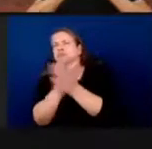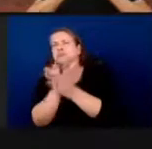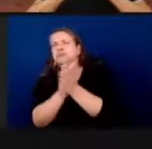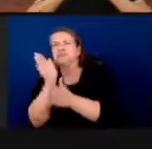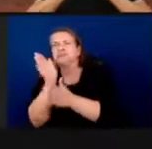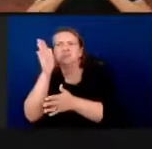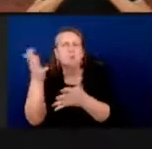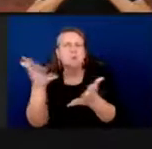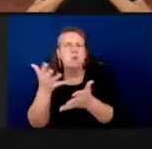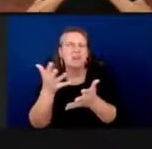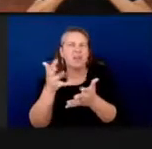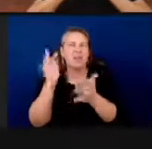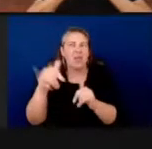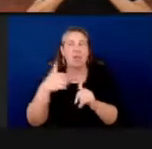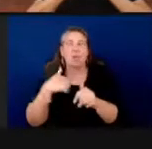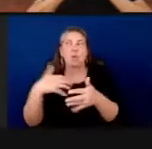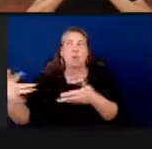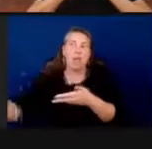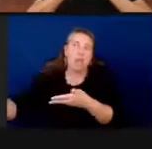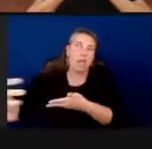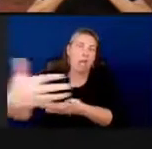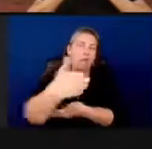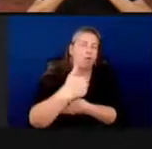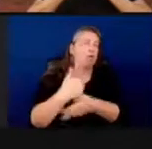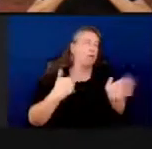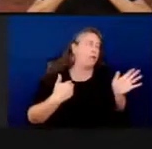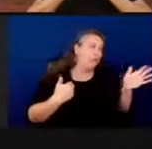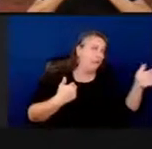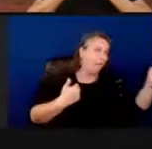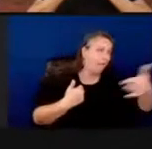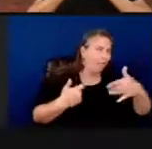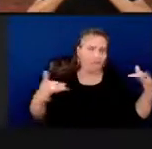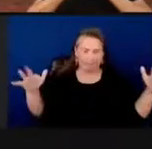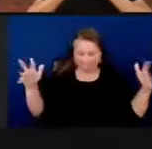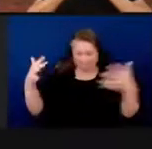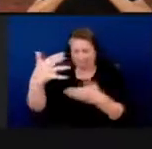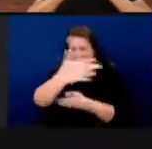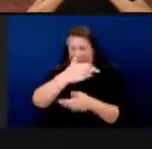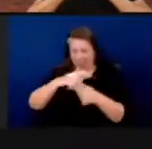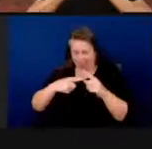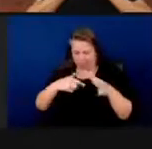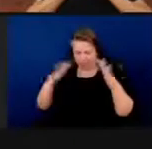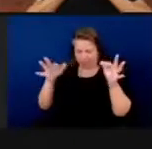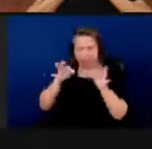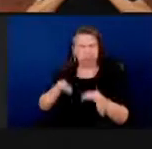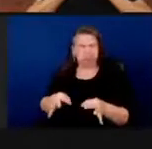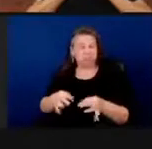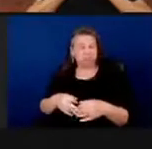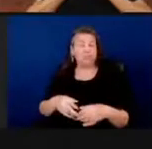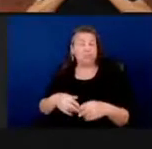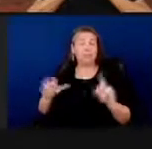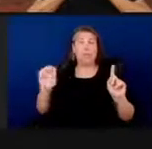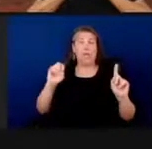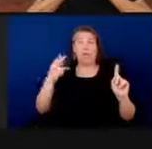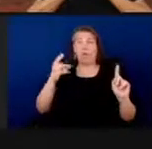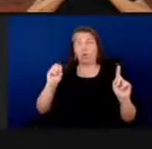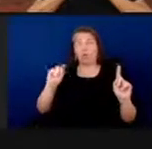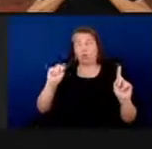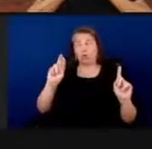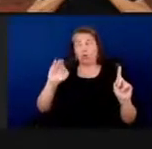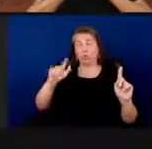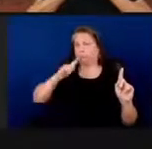ili tuweze kujua ni jambo lipi linawafurahisha, kisha tutaweza kuendelea.